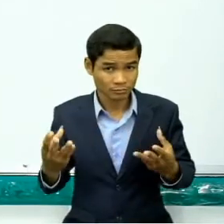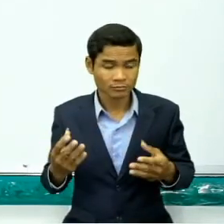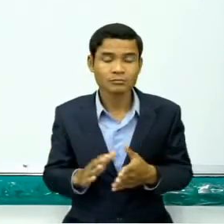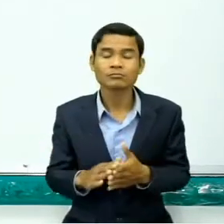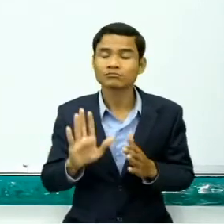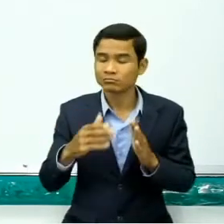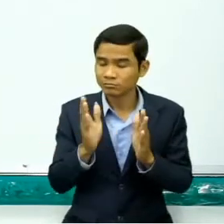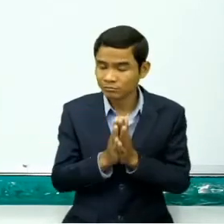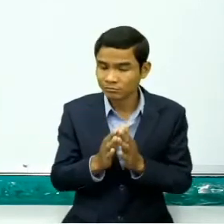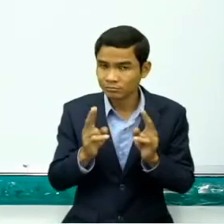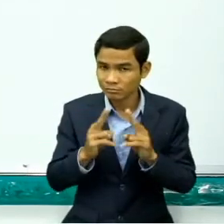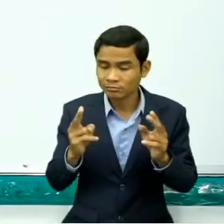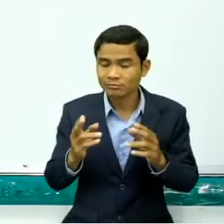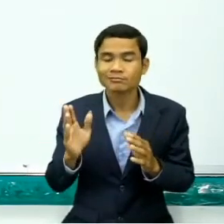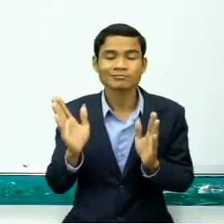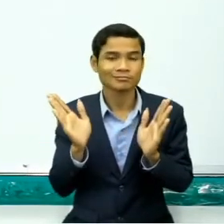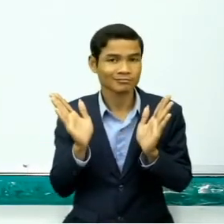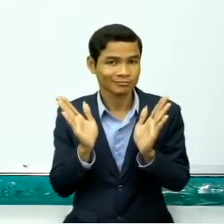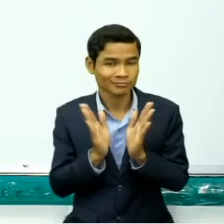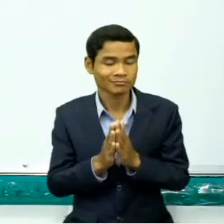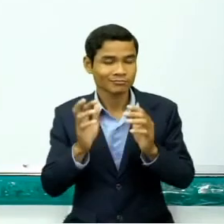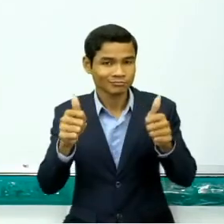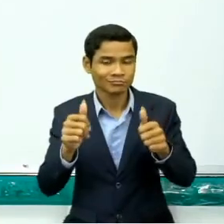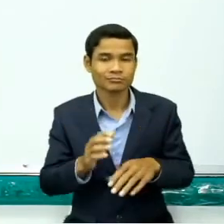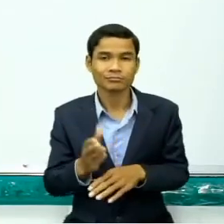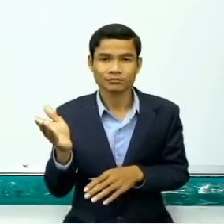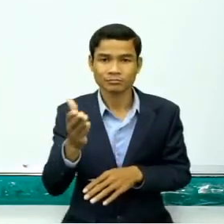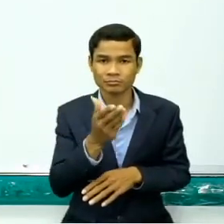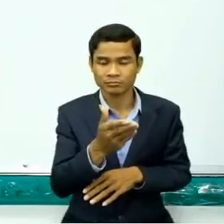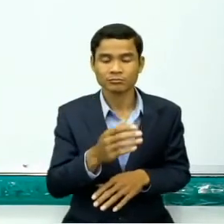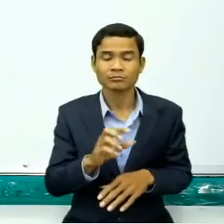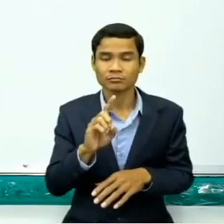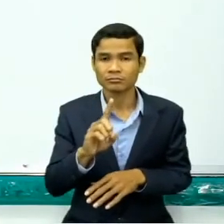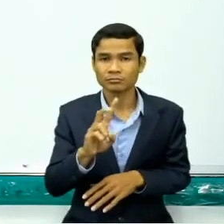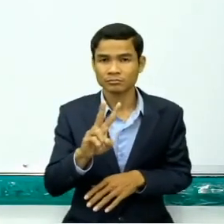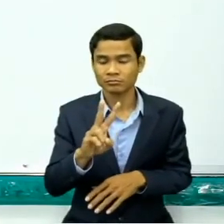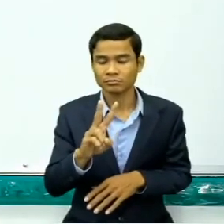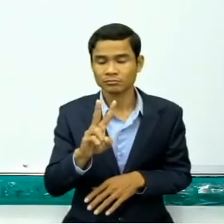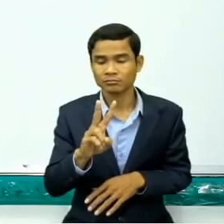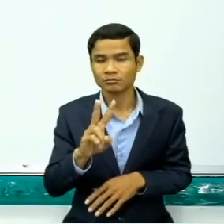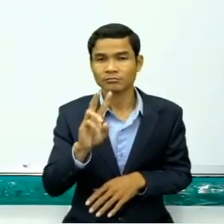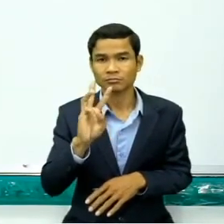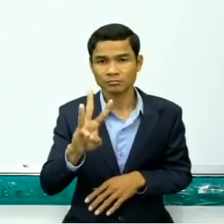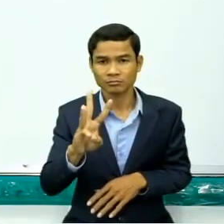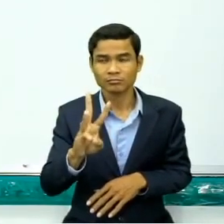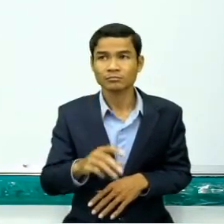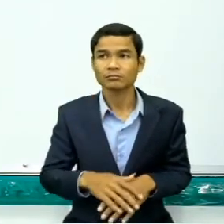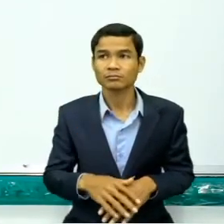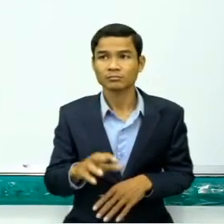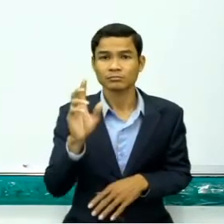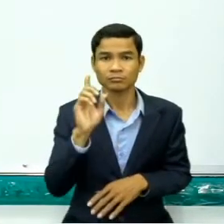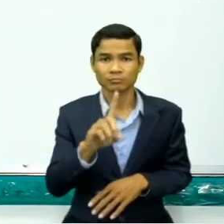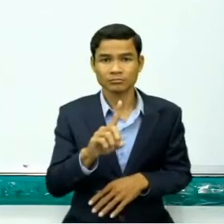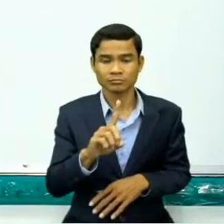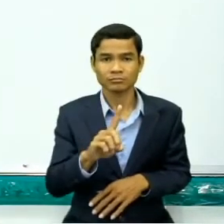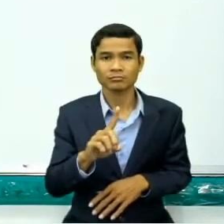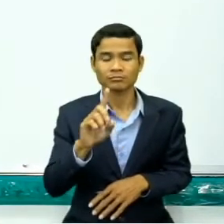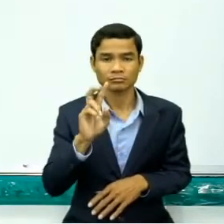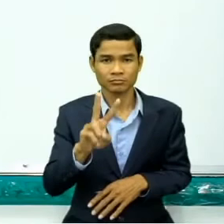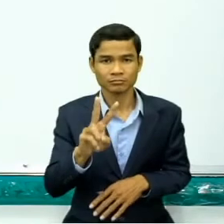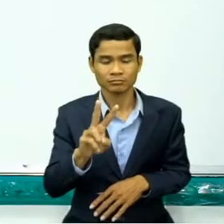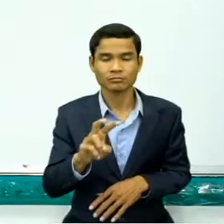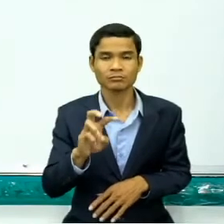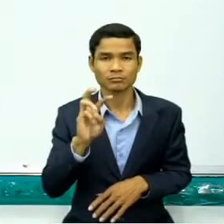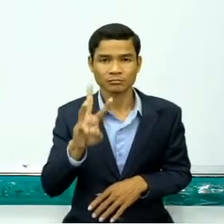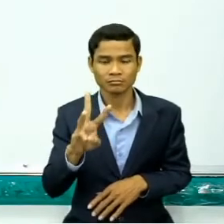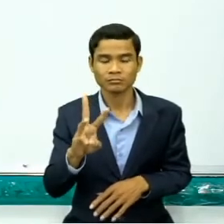Chà con na lấy con tẹt đây ó cha tặng ọc niên á mũi tí bảy mũi